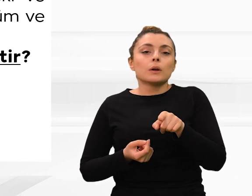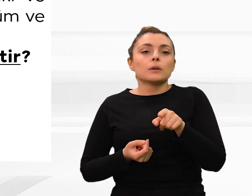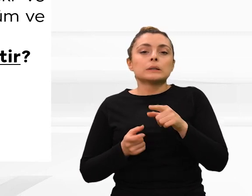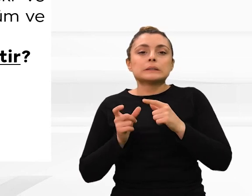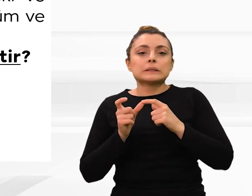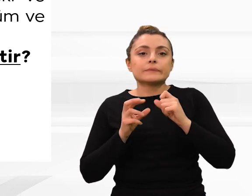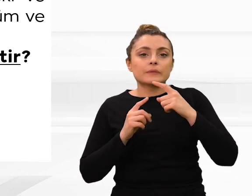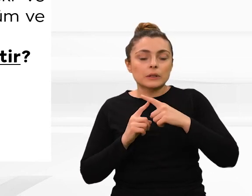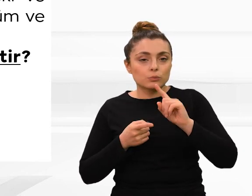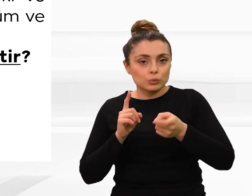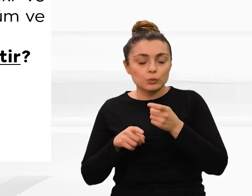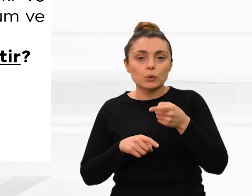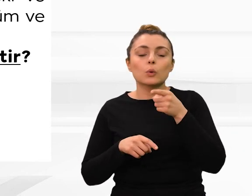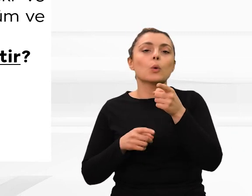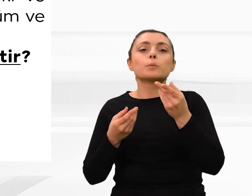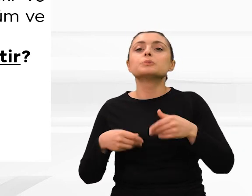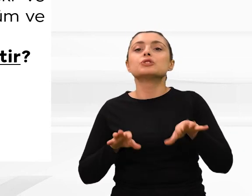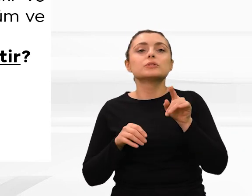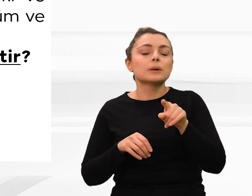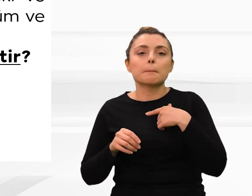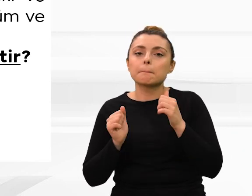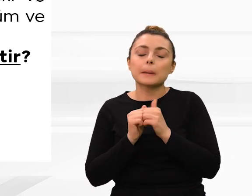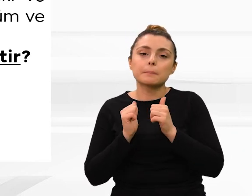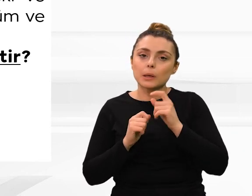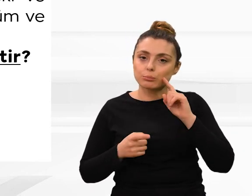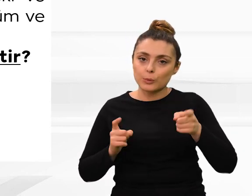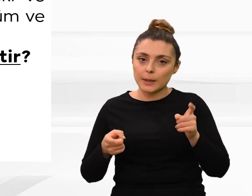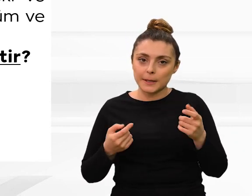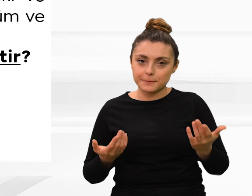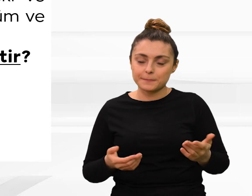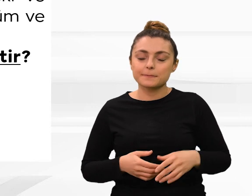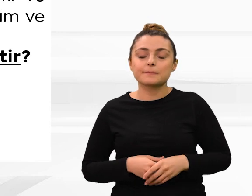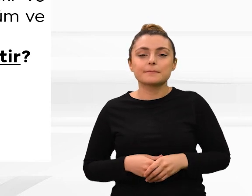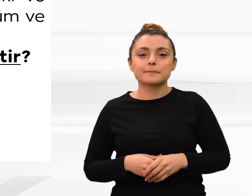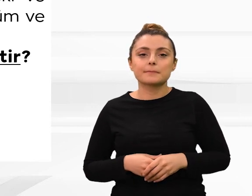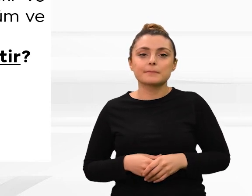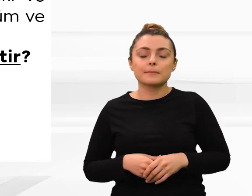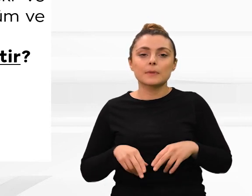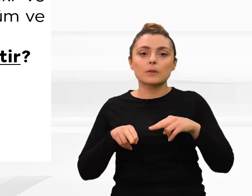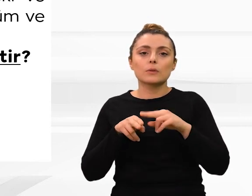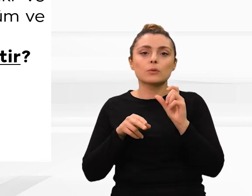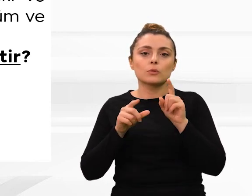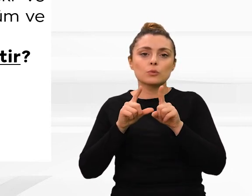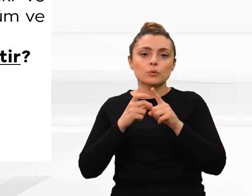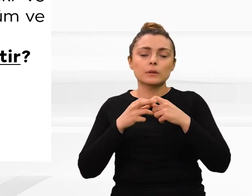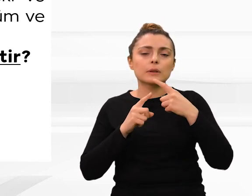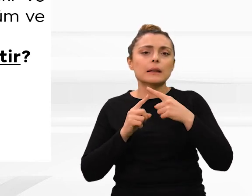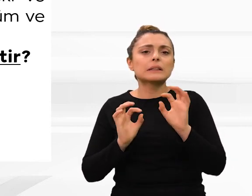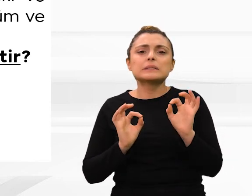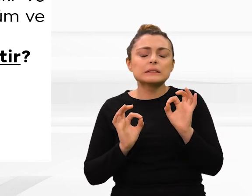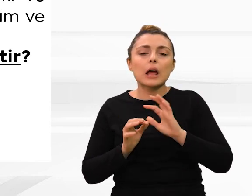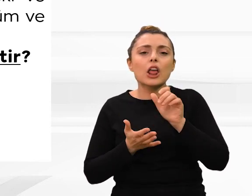sıfatları bulup olmayanın hep beraber tespit edelim Evet Kudret Kudret sıfatı neydi